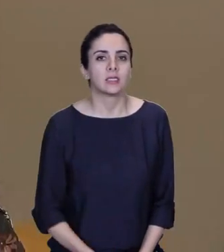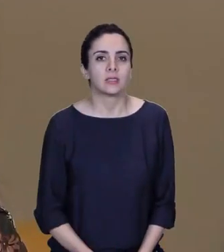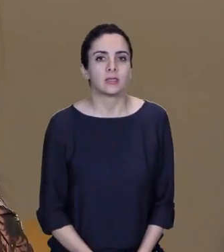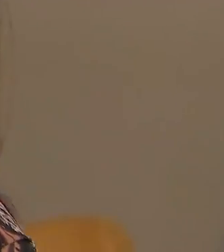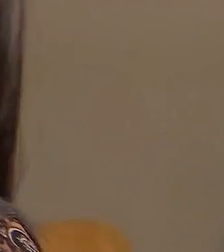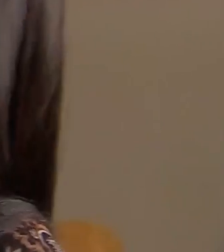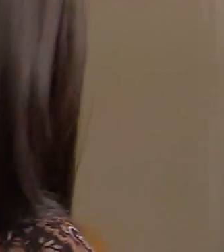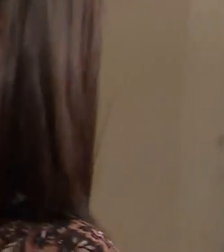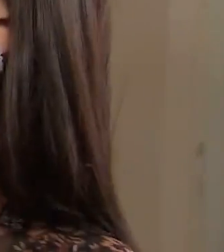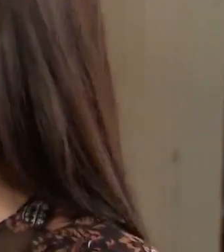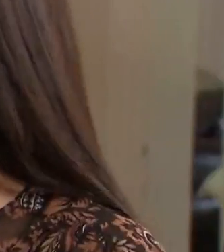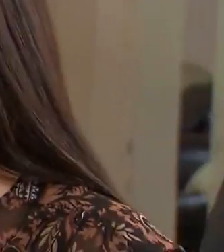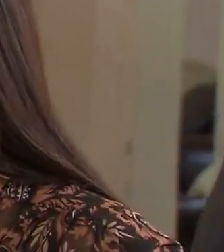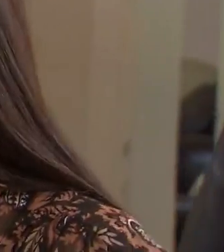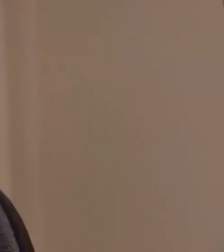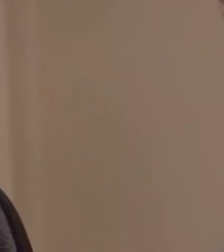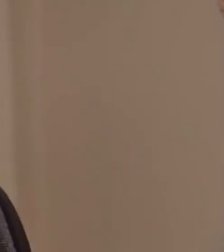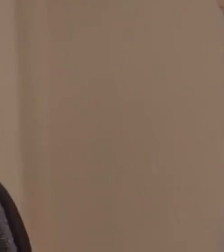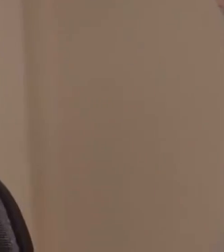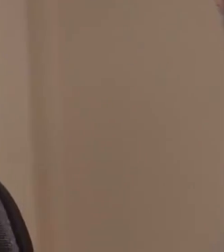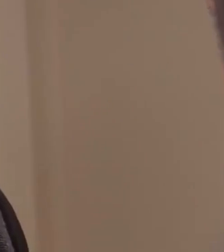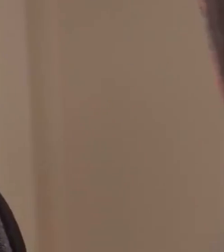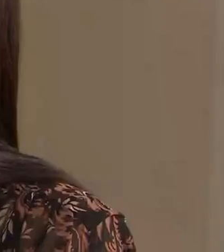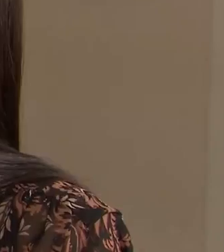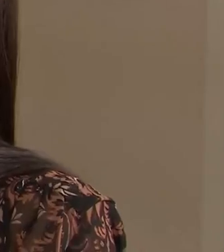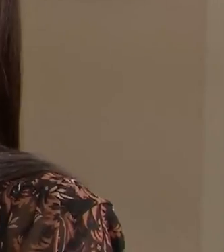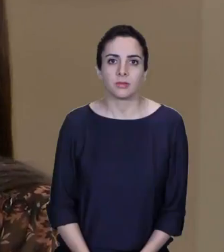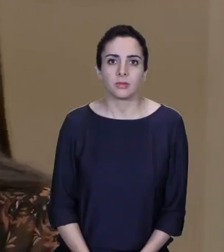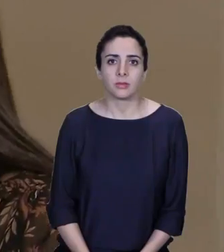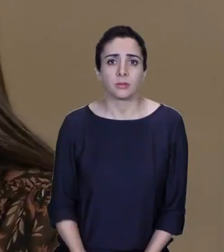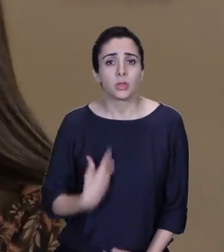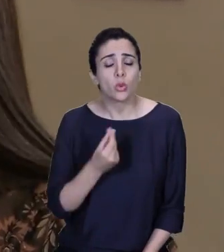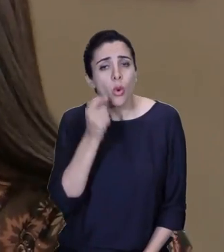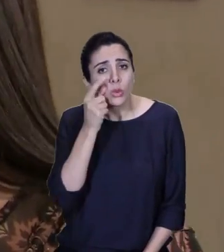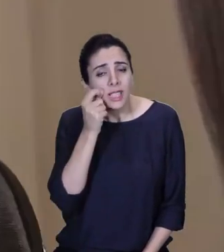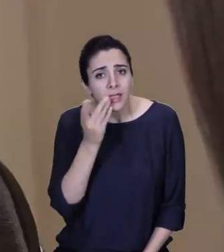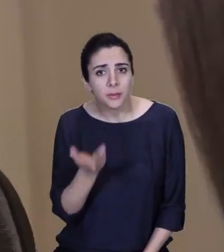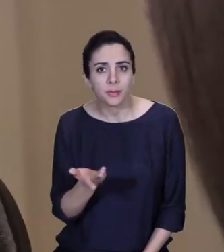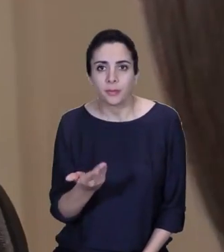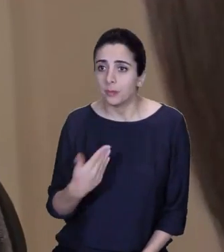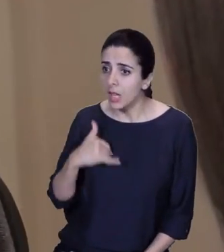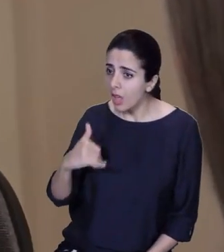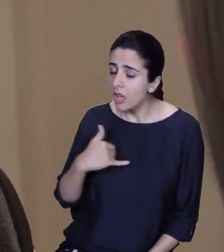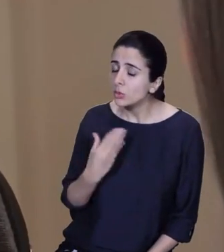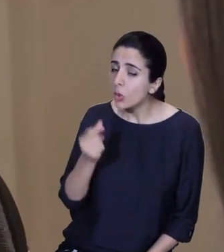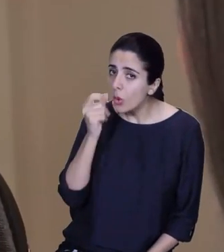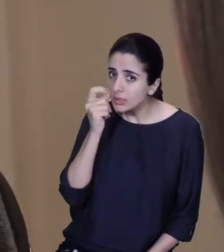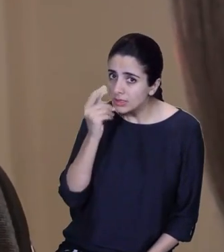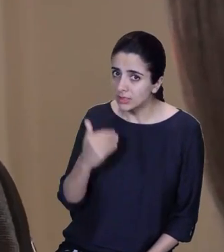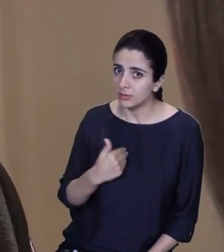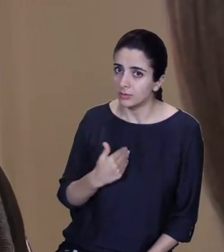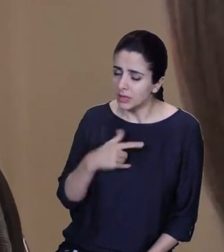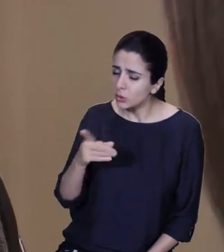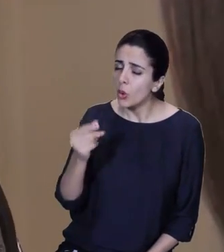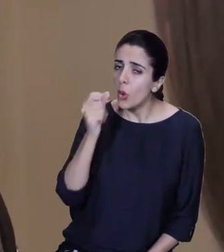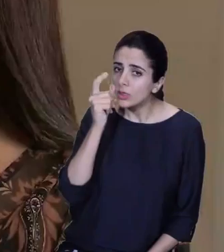Yeni giren Salim'le sarıldılar. İkisinin de yüzü gülüyor. Çok özledim seni babacığım. Ben de kızım.